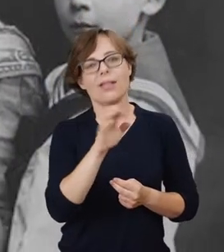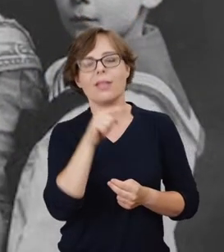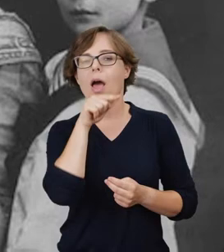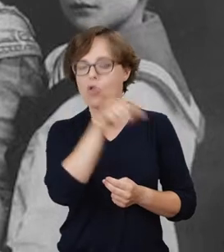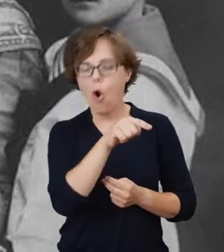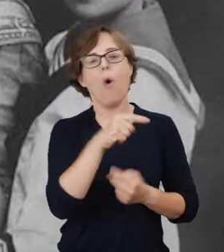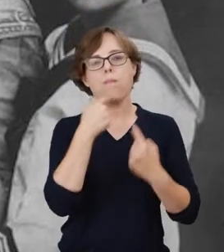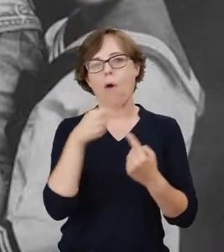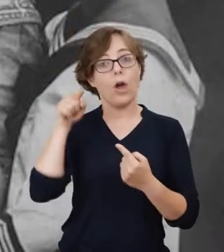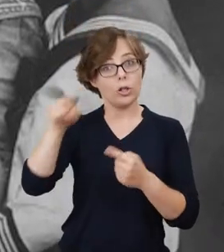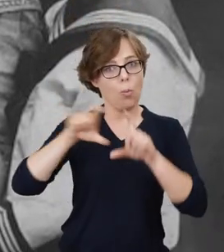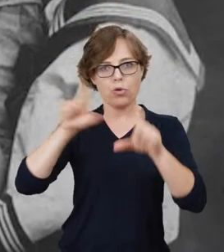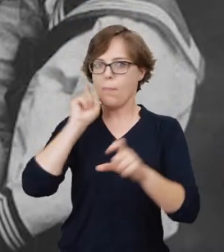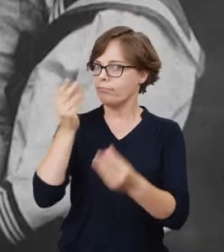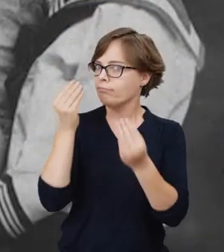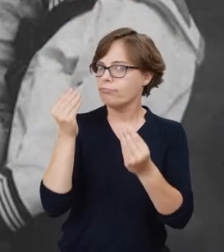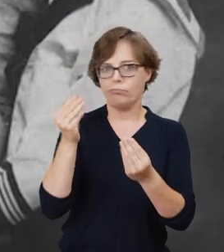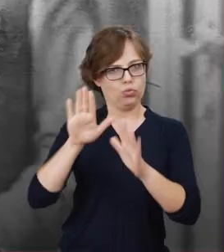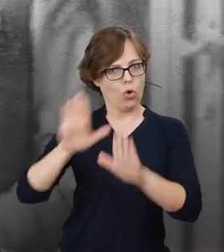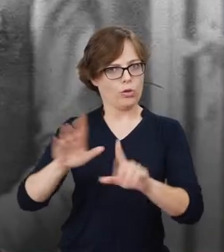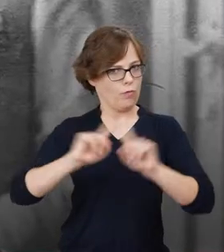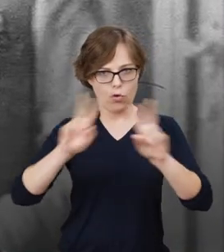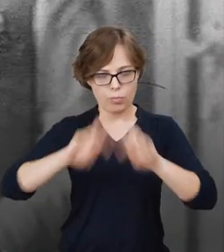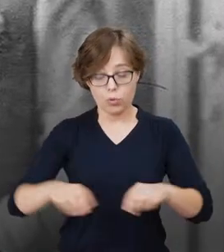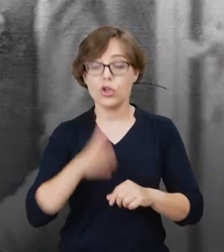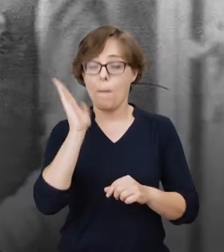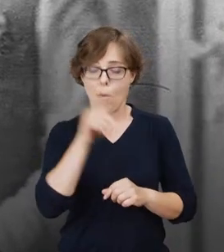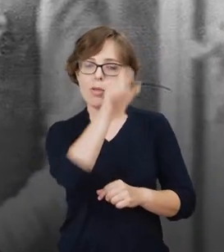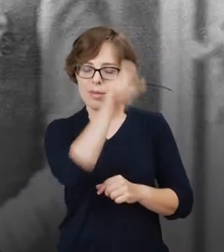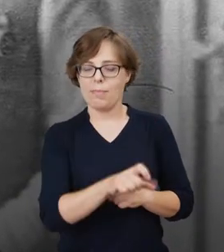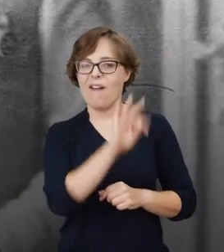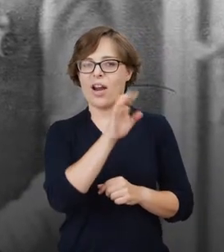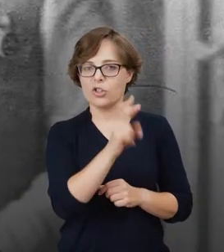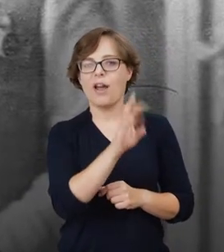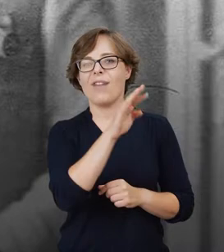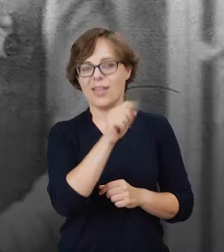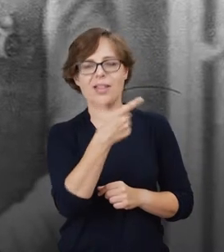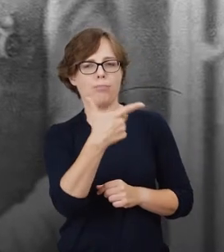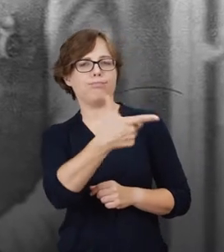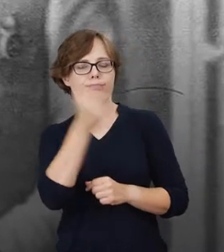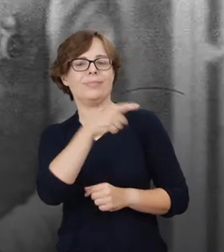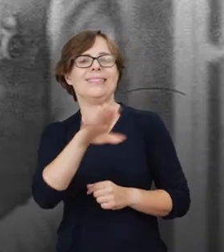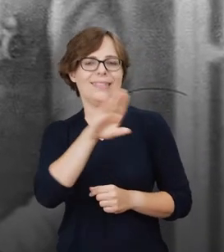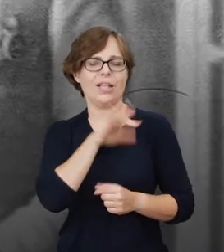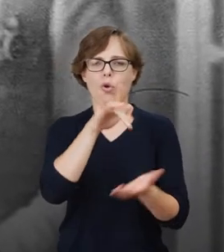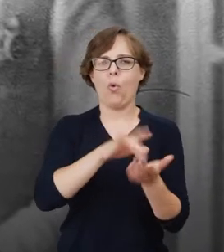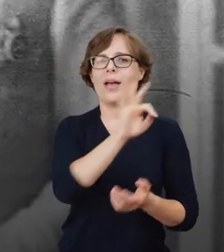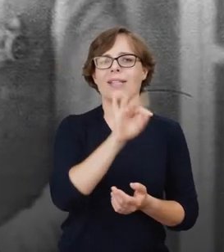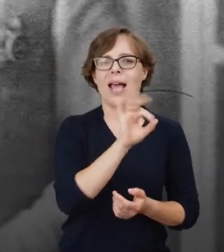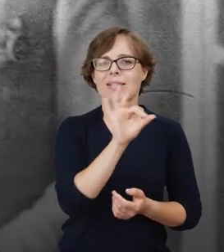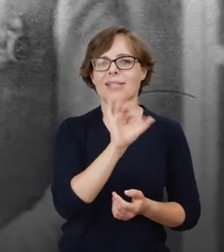budynek jest tak okazały, że należy go zachować. Później, jak wiemy, Franciszek Ferdynand zginął w zamachu w Sarajewie,